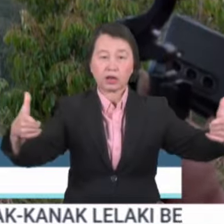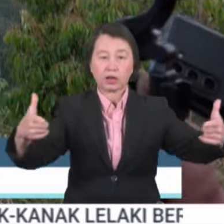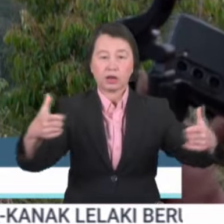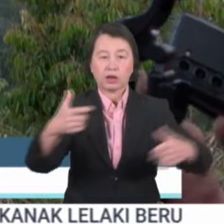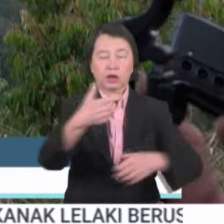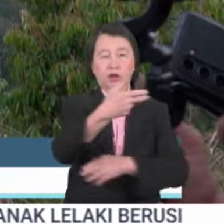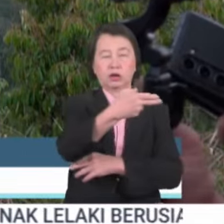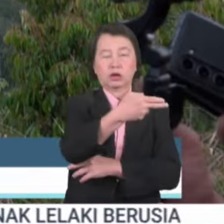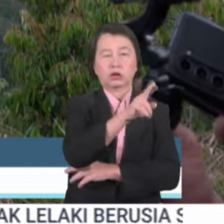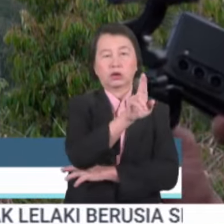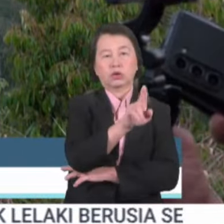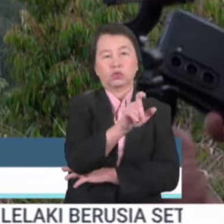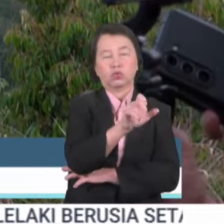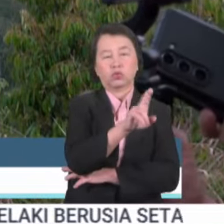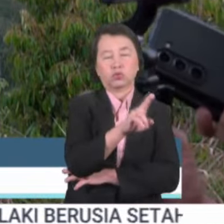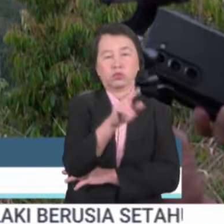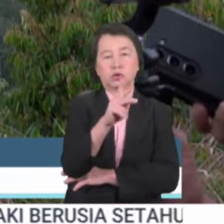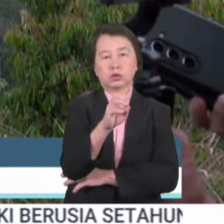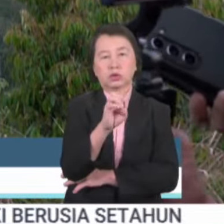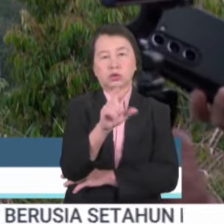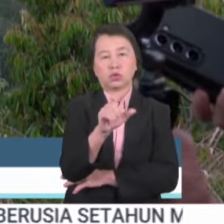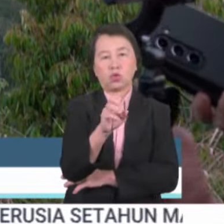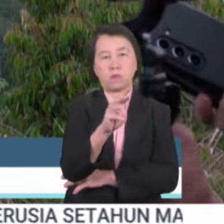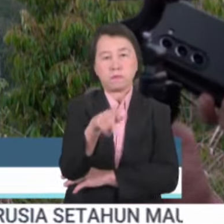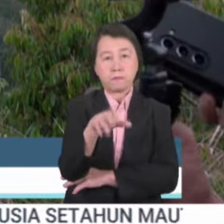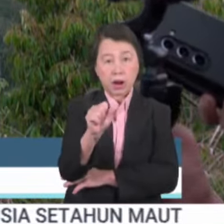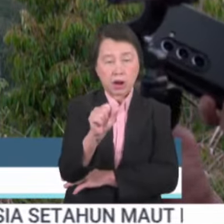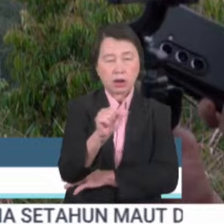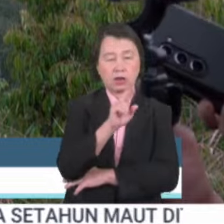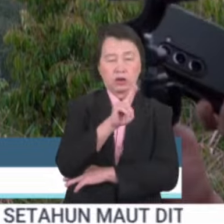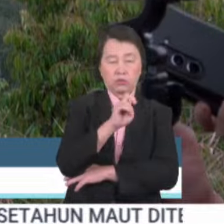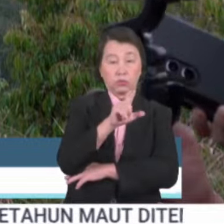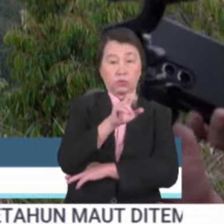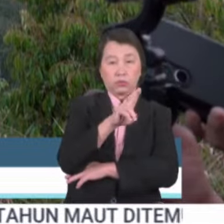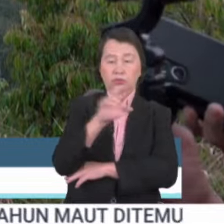yaitu Ulu Kalumpang dengan Ulu Segama. So sejak daripada